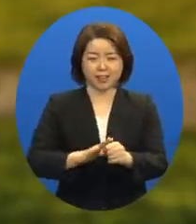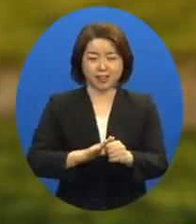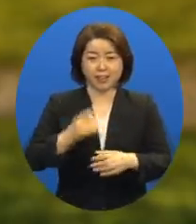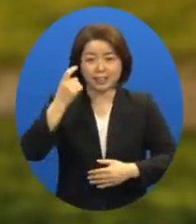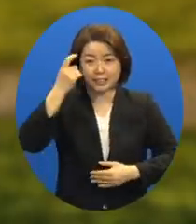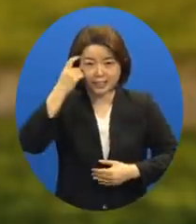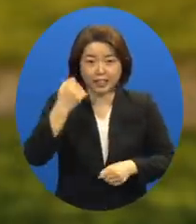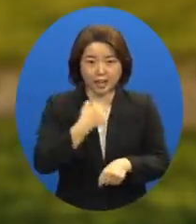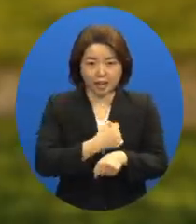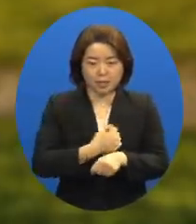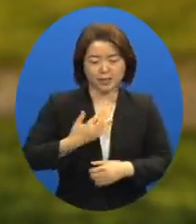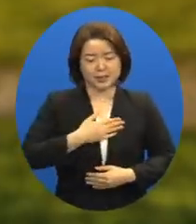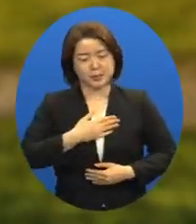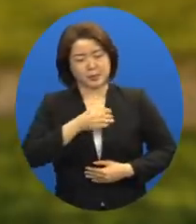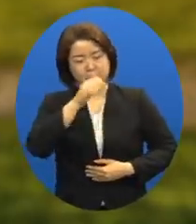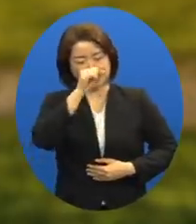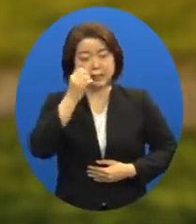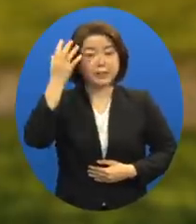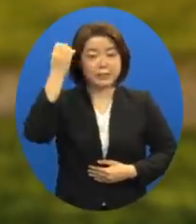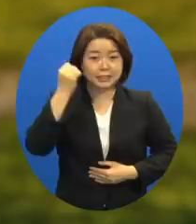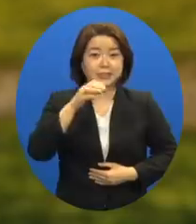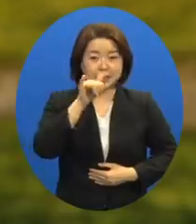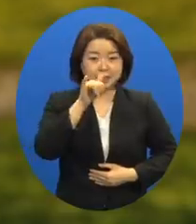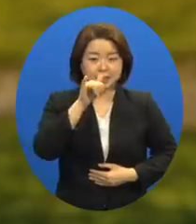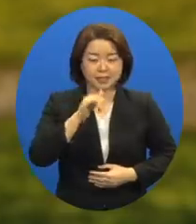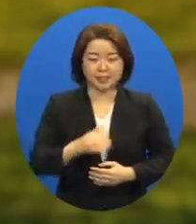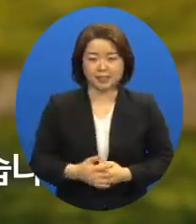생각을 하며 기분 좋아했던 기억이 납니다.